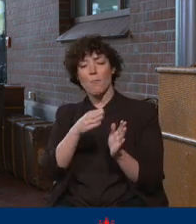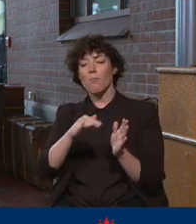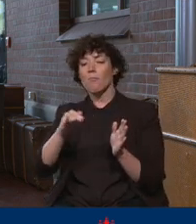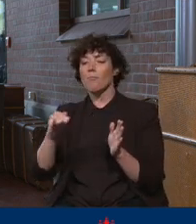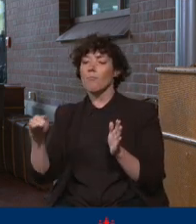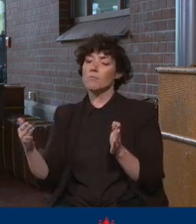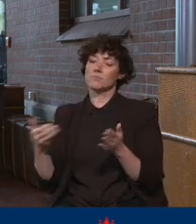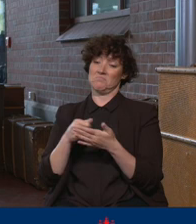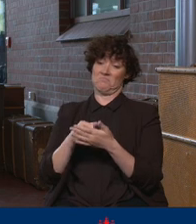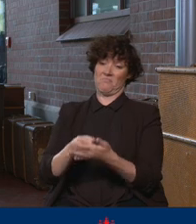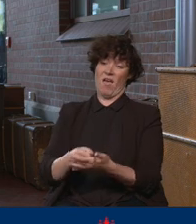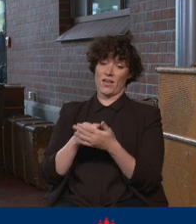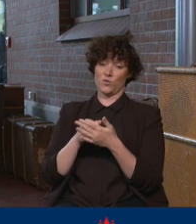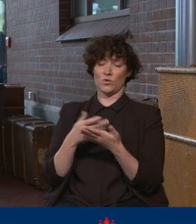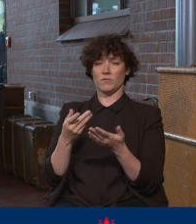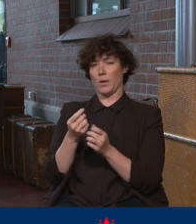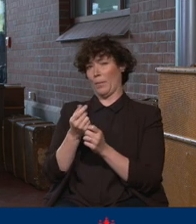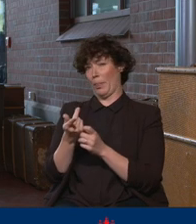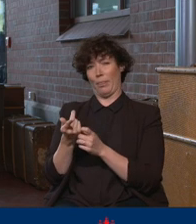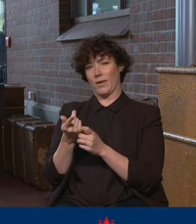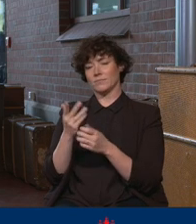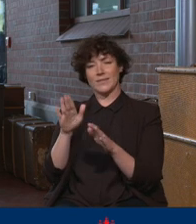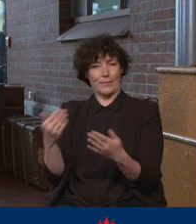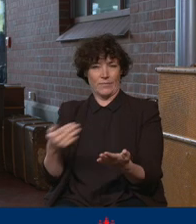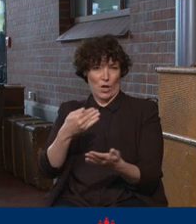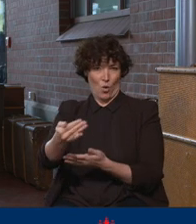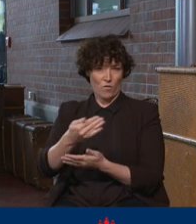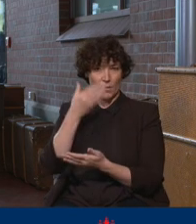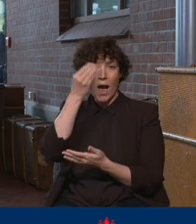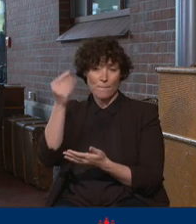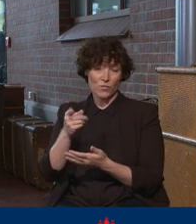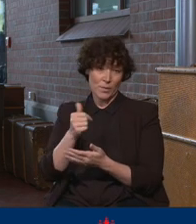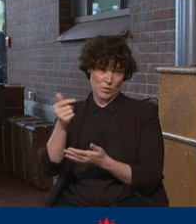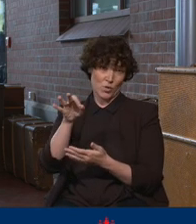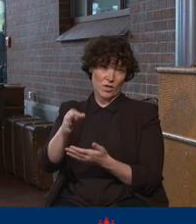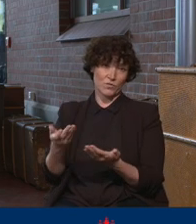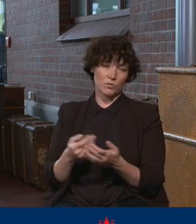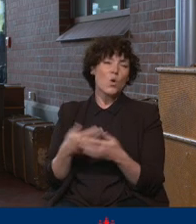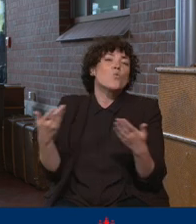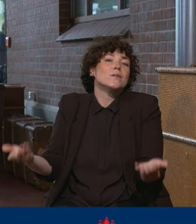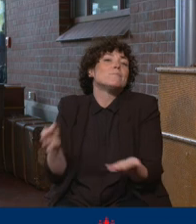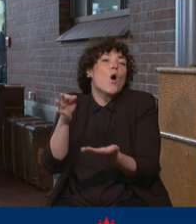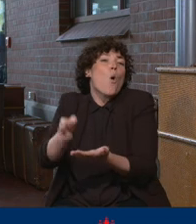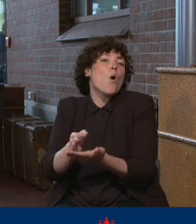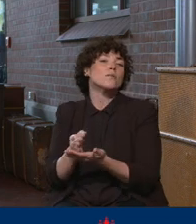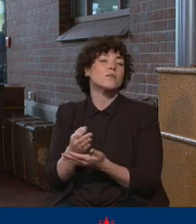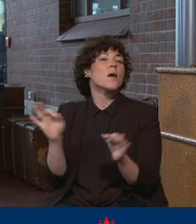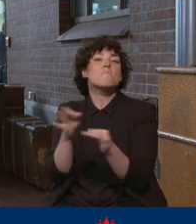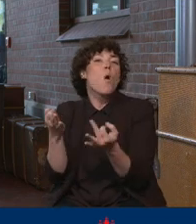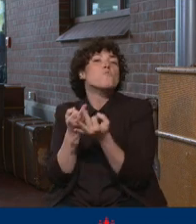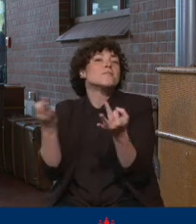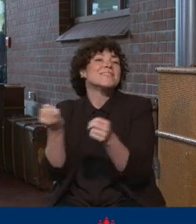die ist so nur an wenigen stellen gibt ja und dann gibt es orte da muss man gar nichts machen als es ist beileibe nicht die